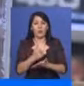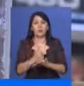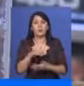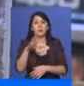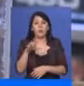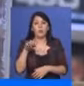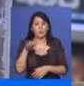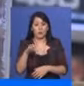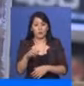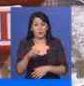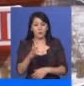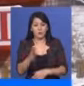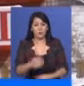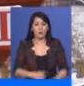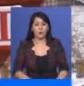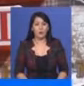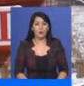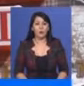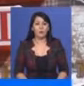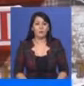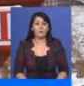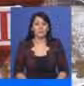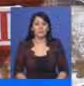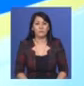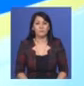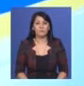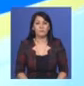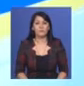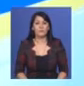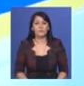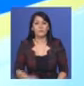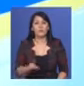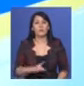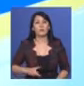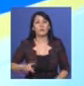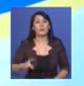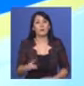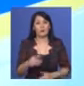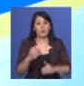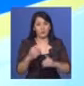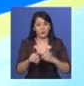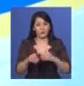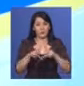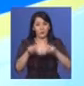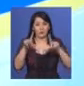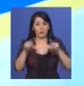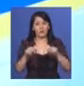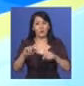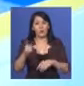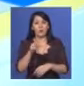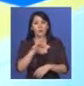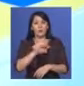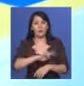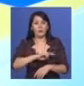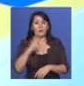500 мың теңге. Дана Калиева, Райымбек Бегужаев, жаңалықтар қызметі. Ал өңірдегі орта арнаулы оқу орындарының